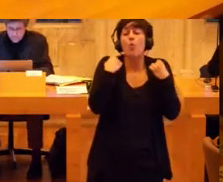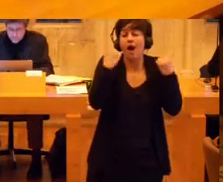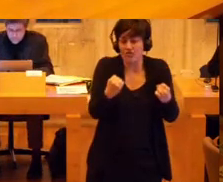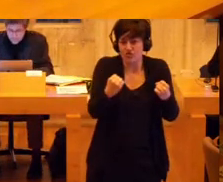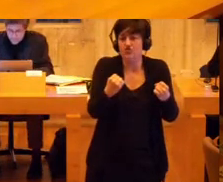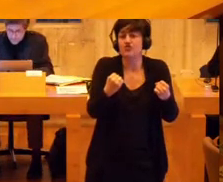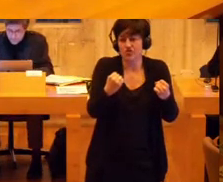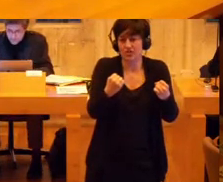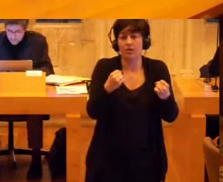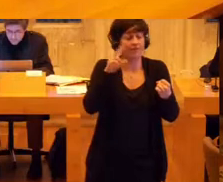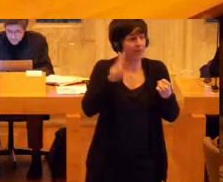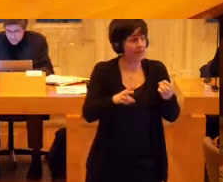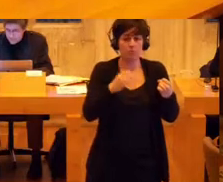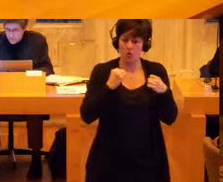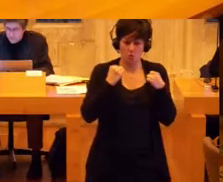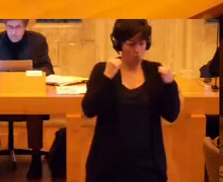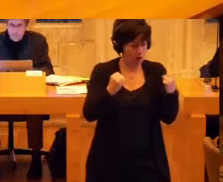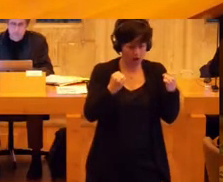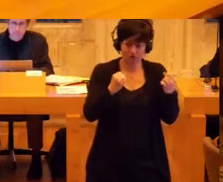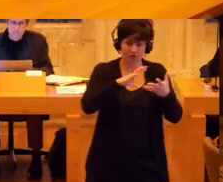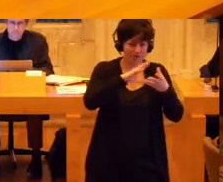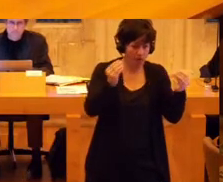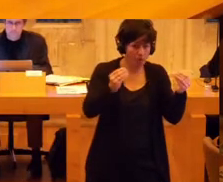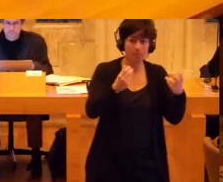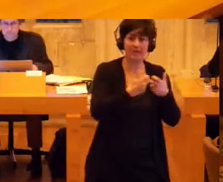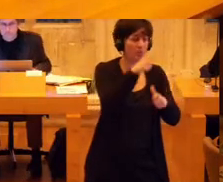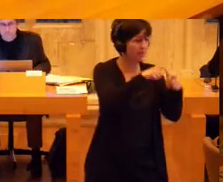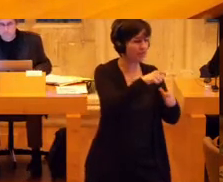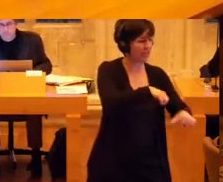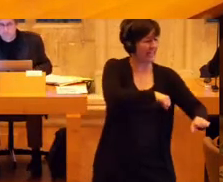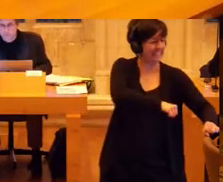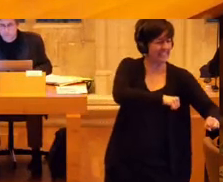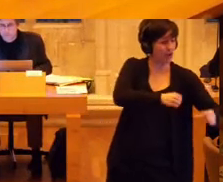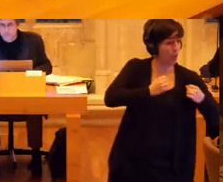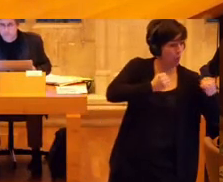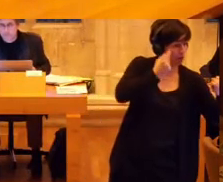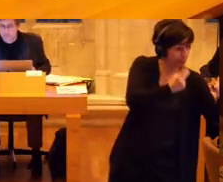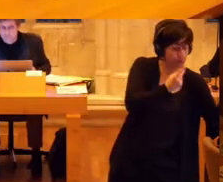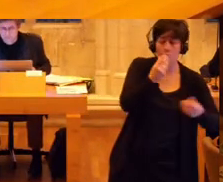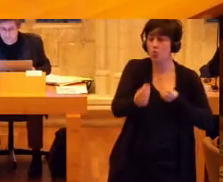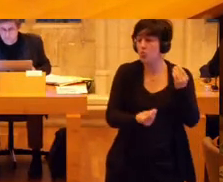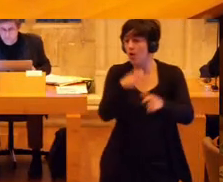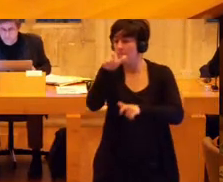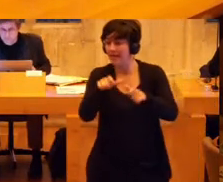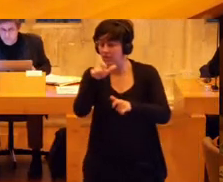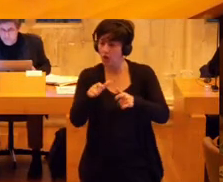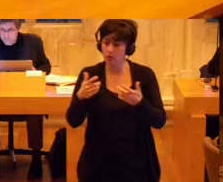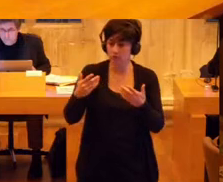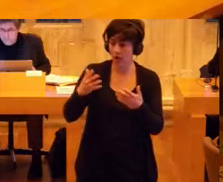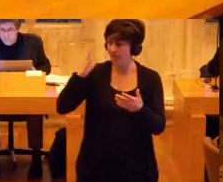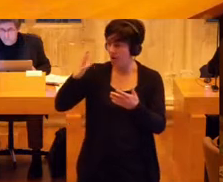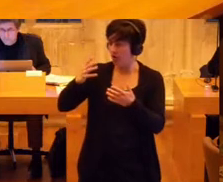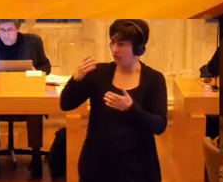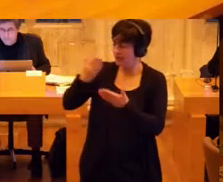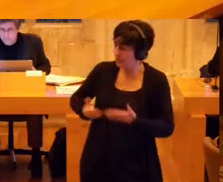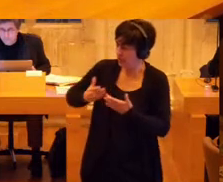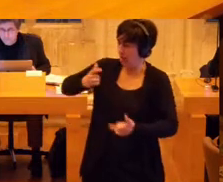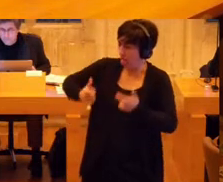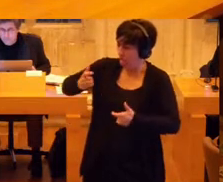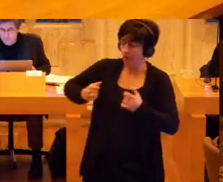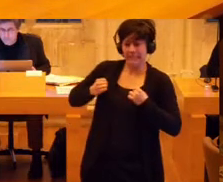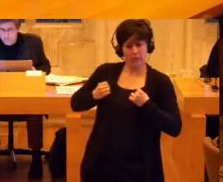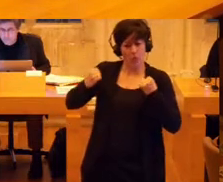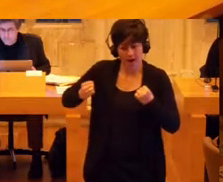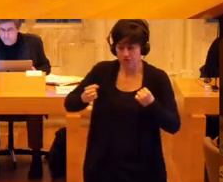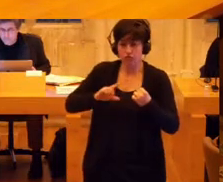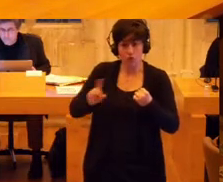ses acceptions. Hein. C'est pas seulement le courage des résistants ou de personnes qui étaient en difficulté à l'époque, c'est aussi le courage